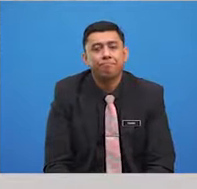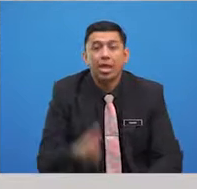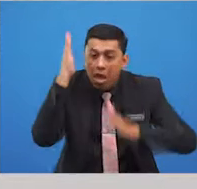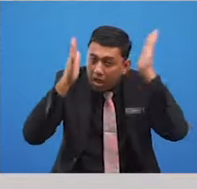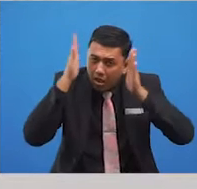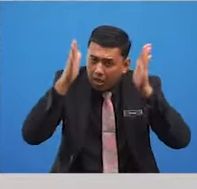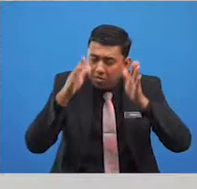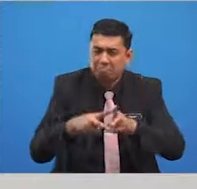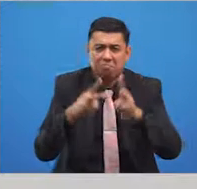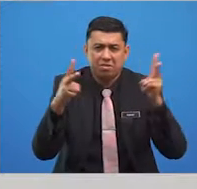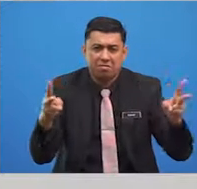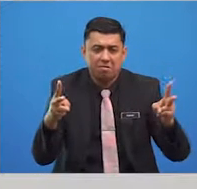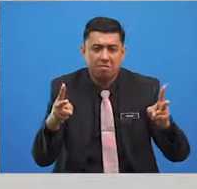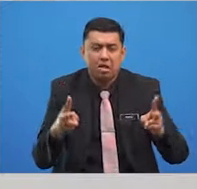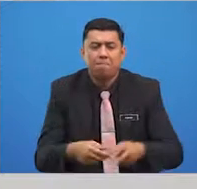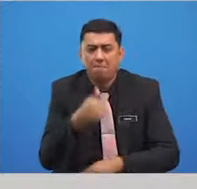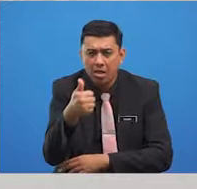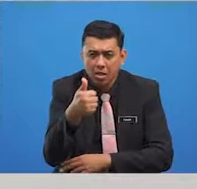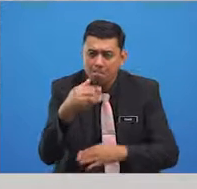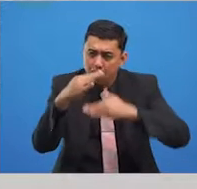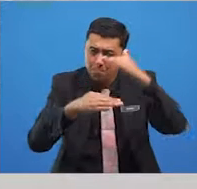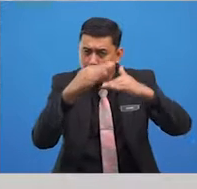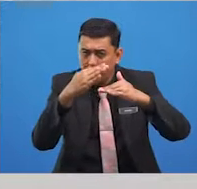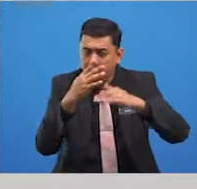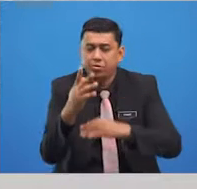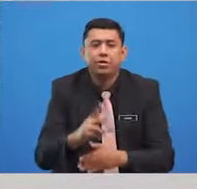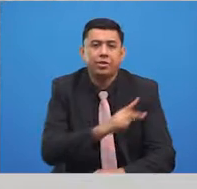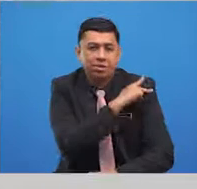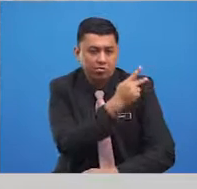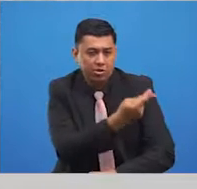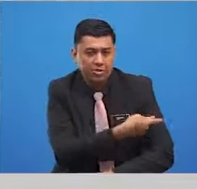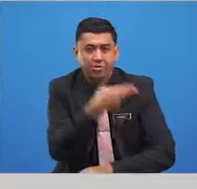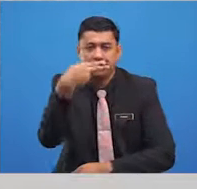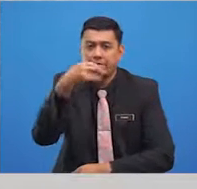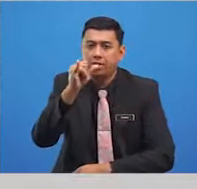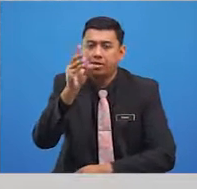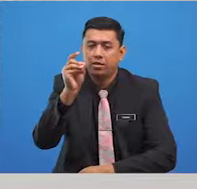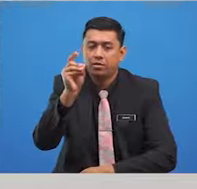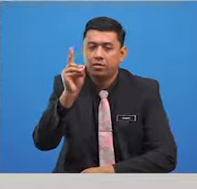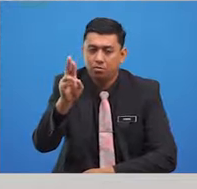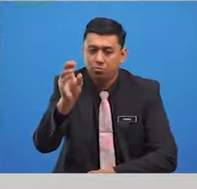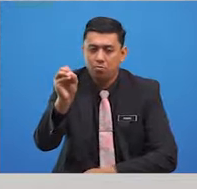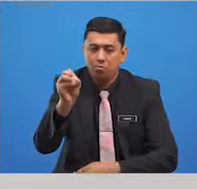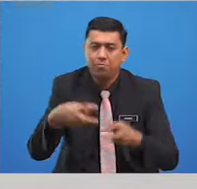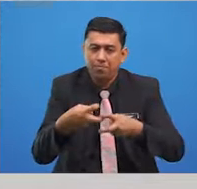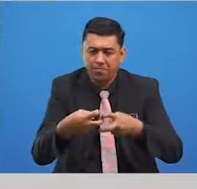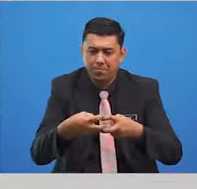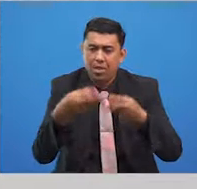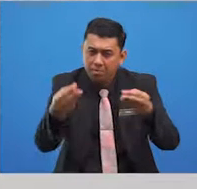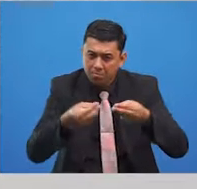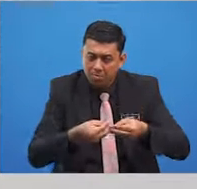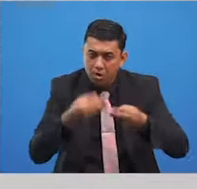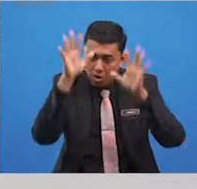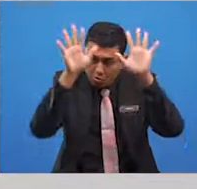Malaysia amat berpotensi membangunkan kuasa hidroelektrik kerana menerima jumlah